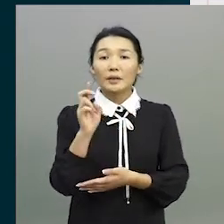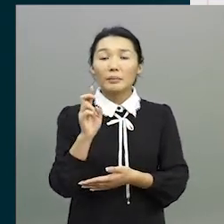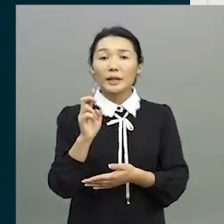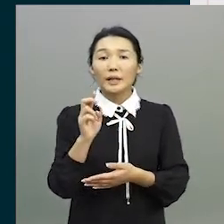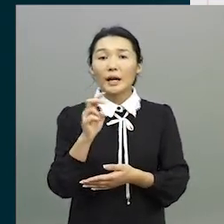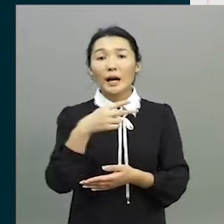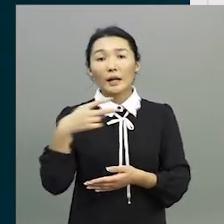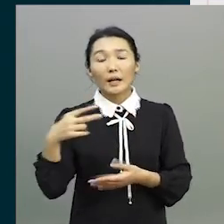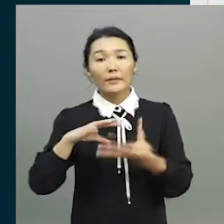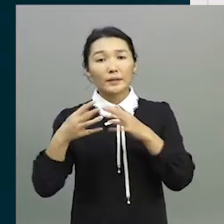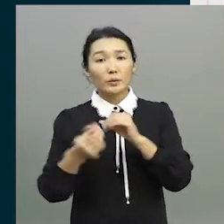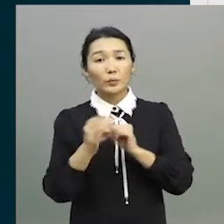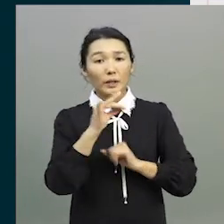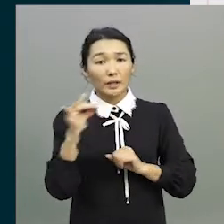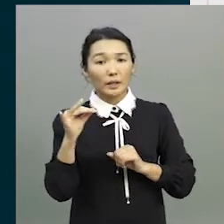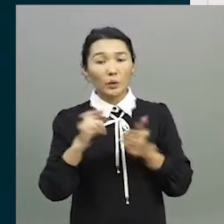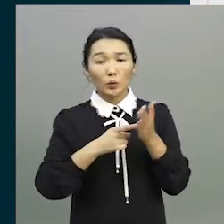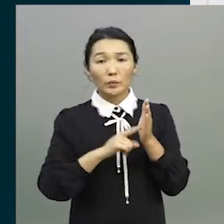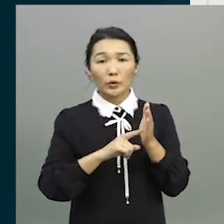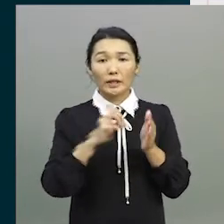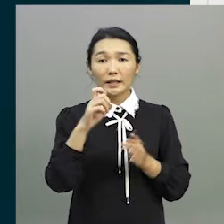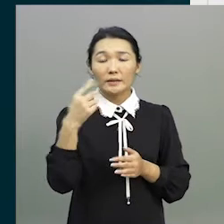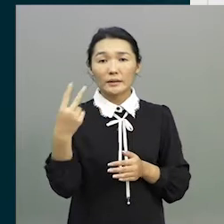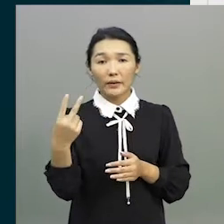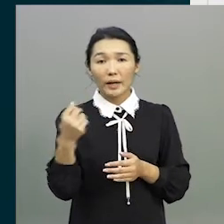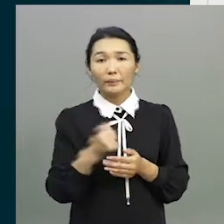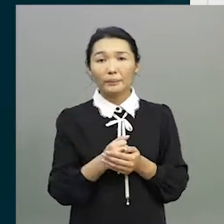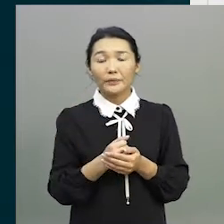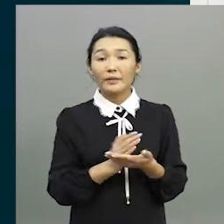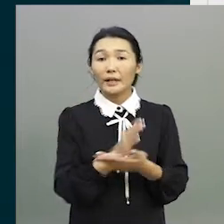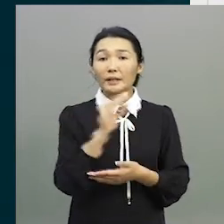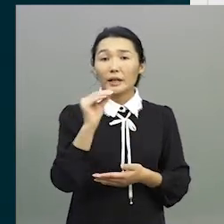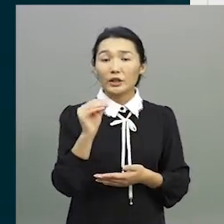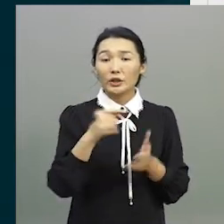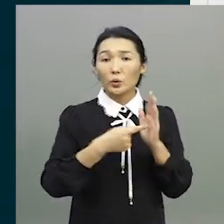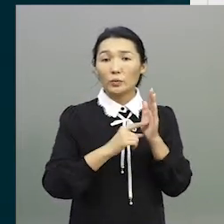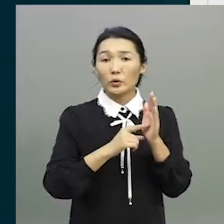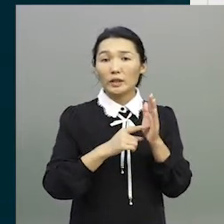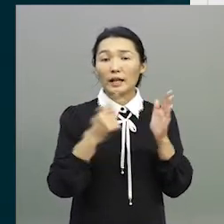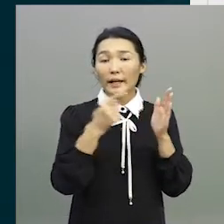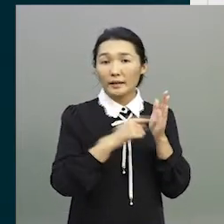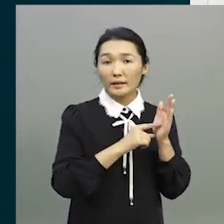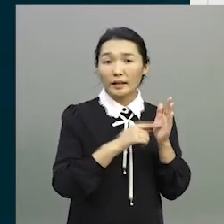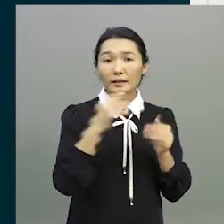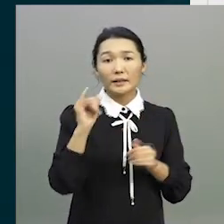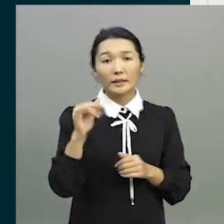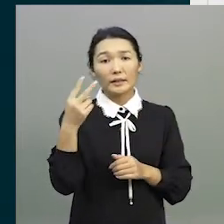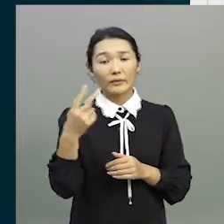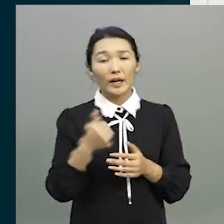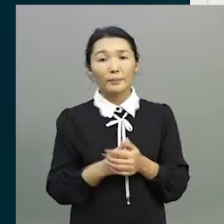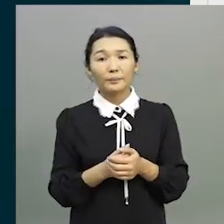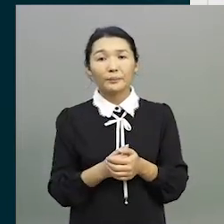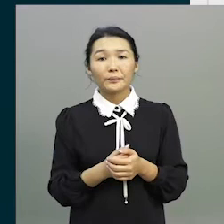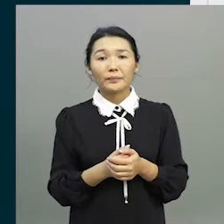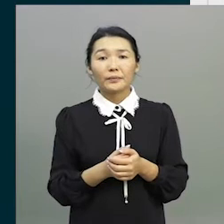вектора и умноженного на координату x 2 и вектора ж умноженного на координату y 2 при